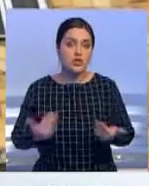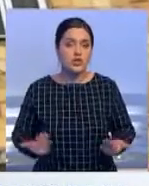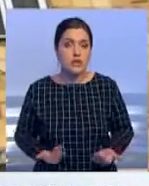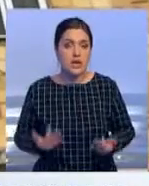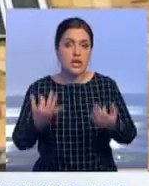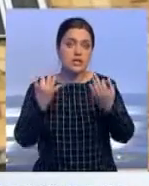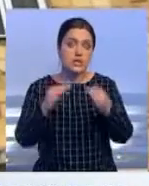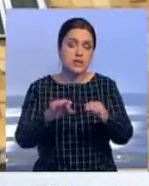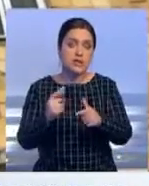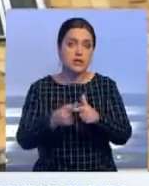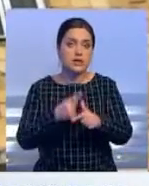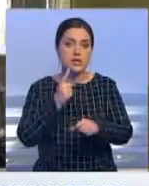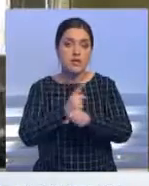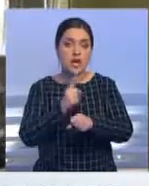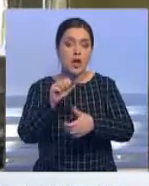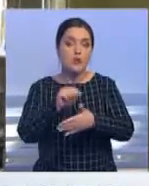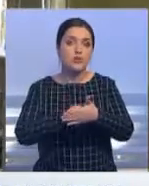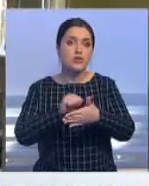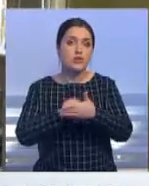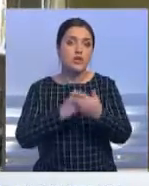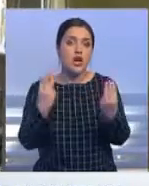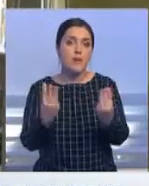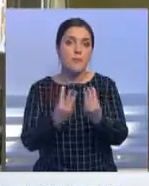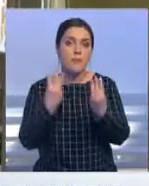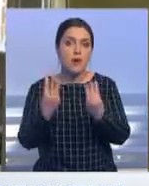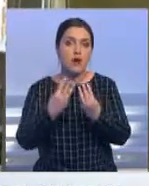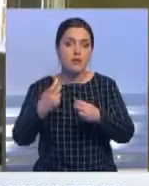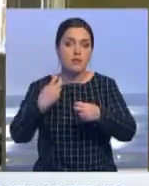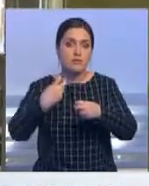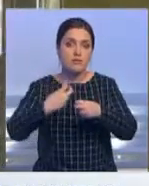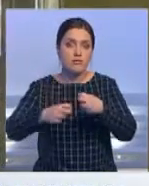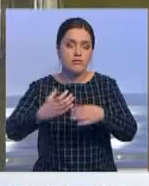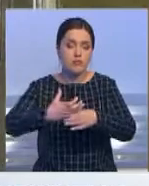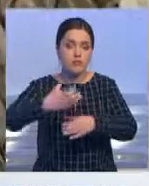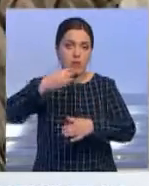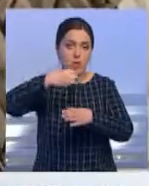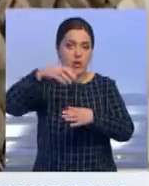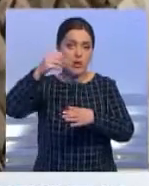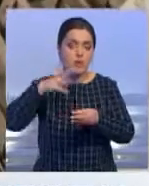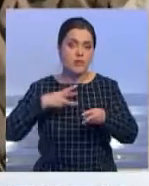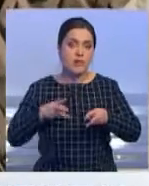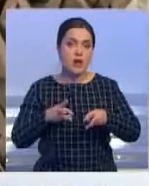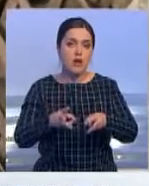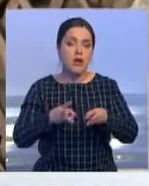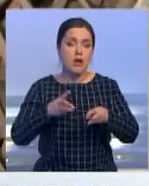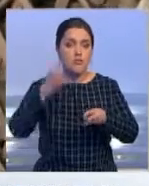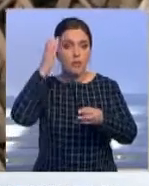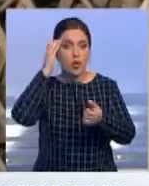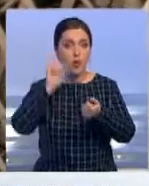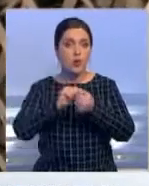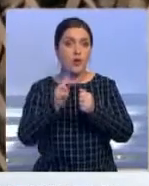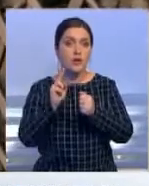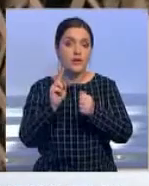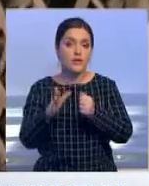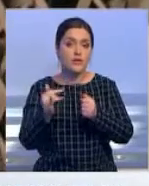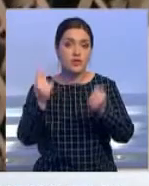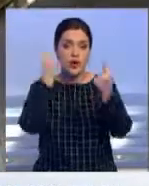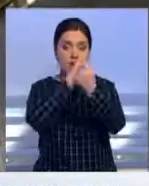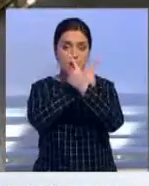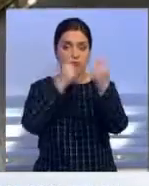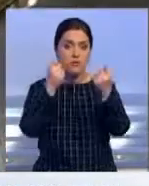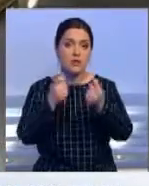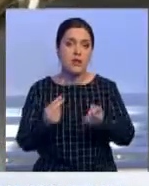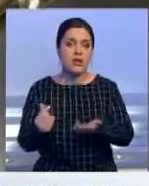эксплуатации. Установлено, что причиной пожара стала неисправность дымохода. Квартиры в доме отапливались угольными печками. В городе объявили сбор